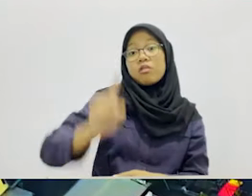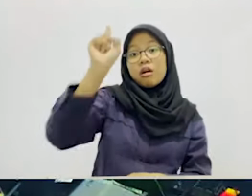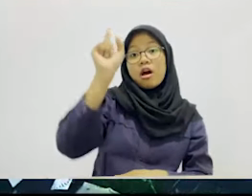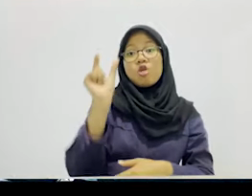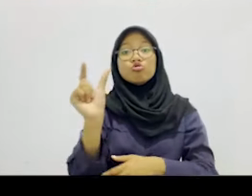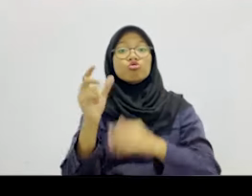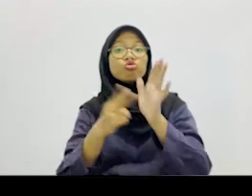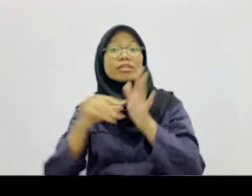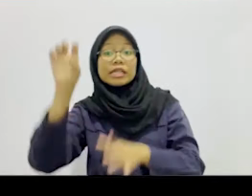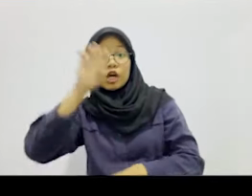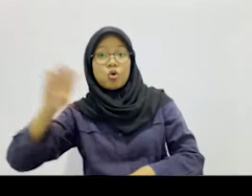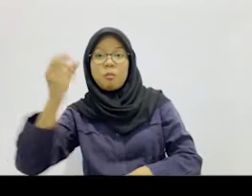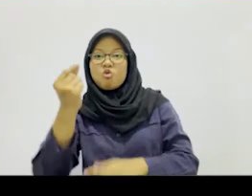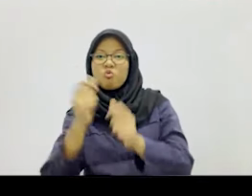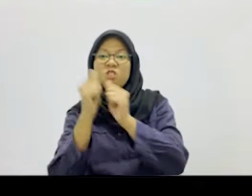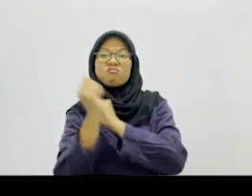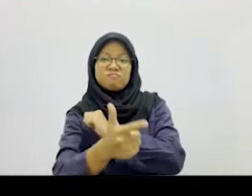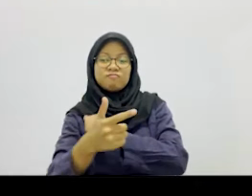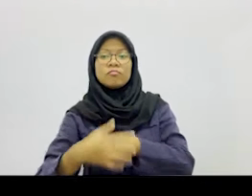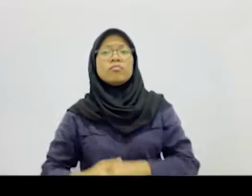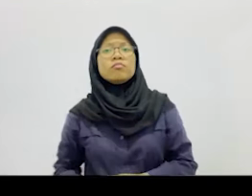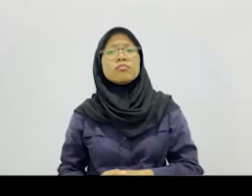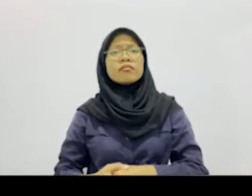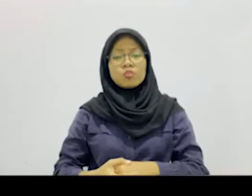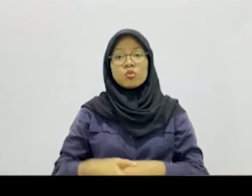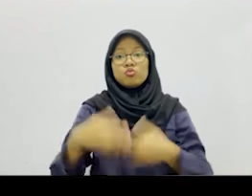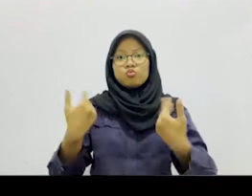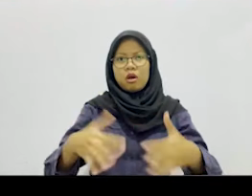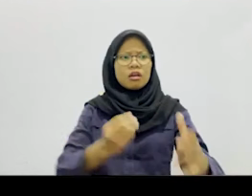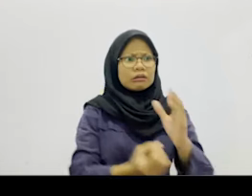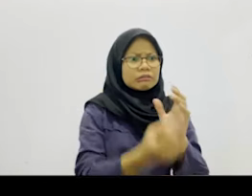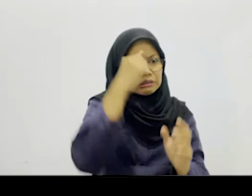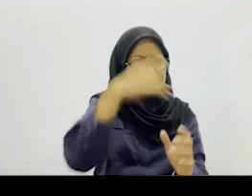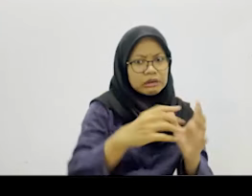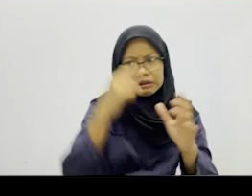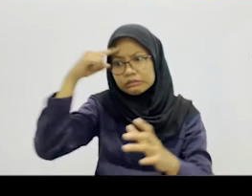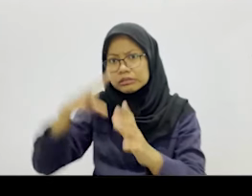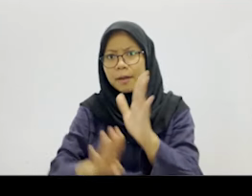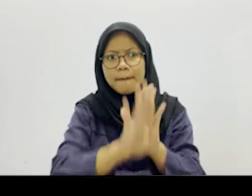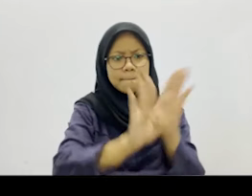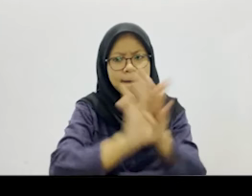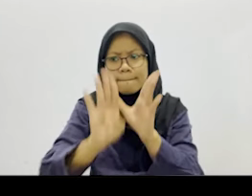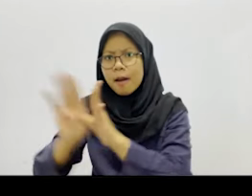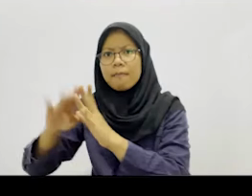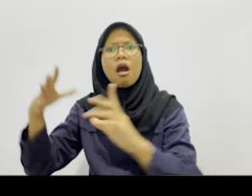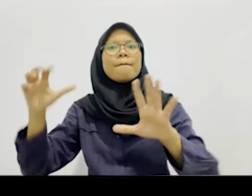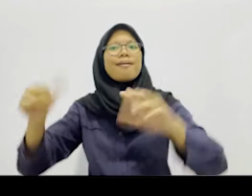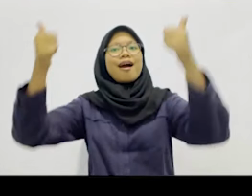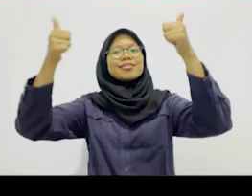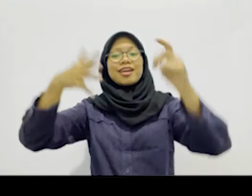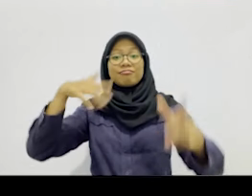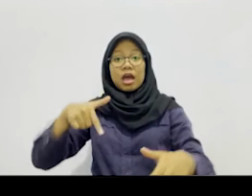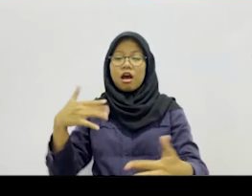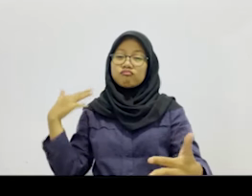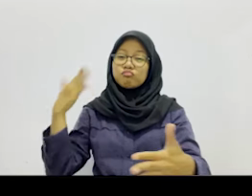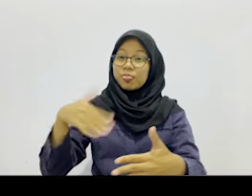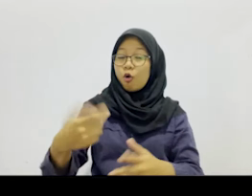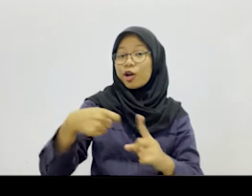Sumatera Utara merupakan salah satu target daerah untuk program Resbound yang didanai oleh Uni Eropa